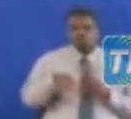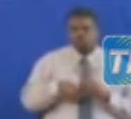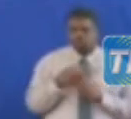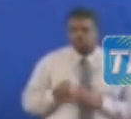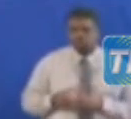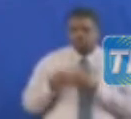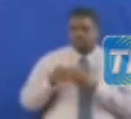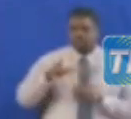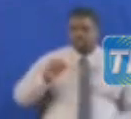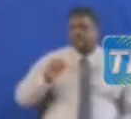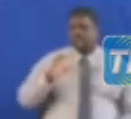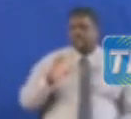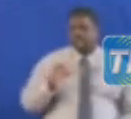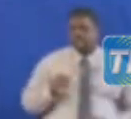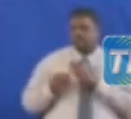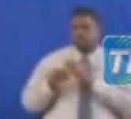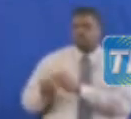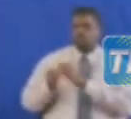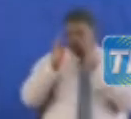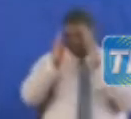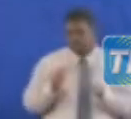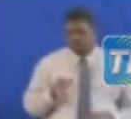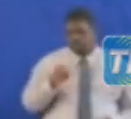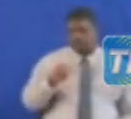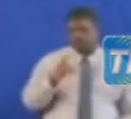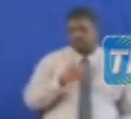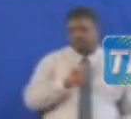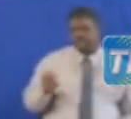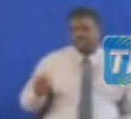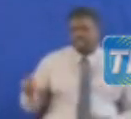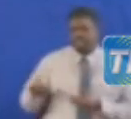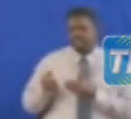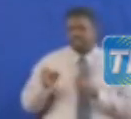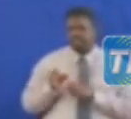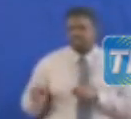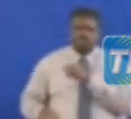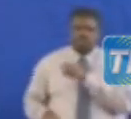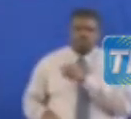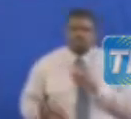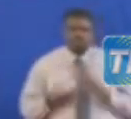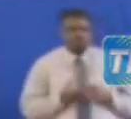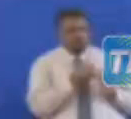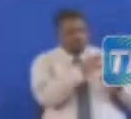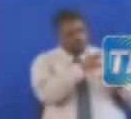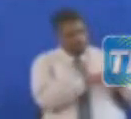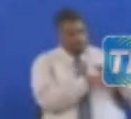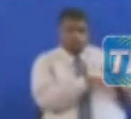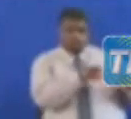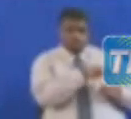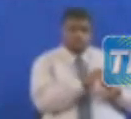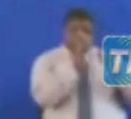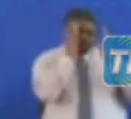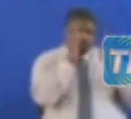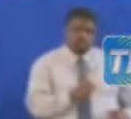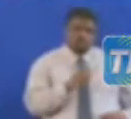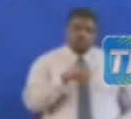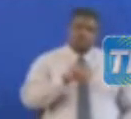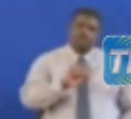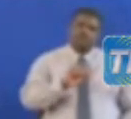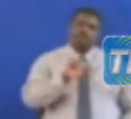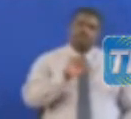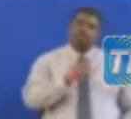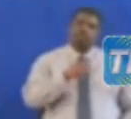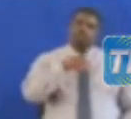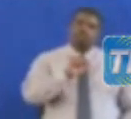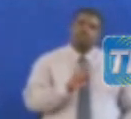kamati ya LAC inayoongozwa na Mheshimiwa Halima Mdee, mbunge wa viti maalum, pamoja na makamu mwenyekiti Mheshimiwa Stanislaus